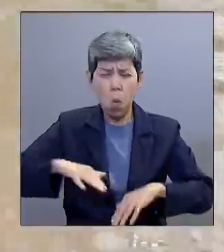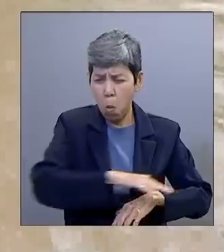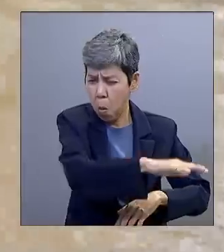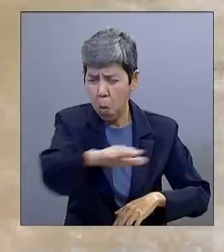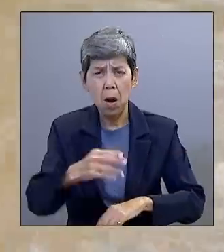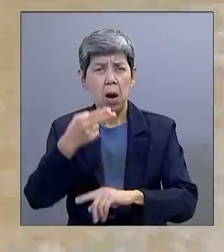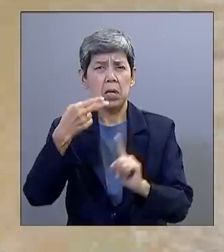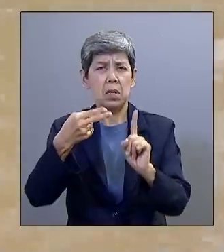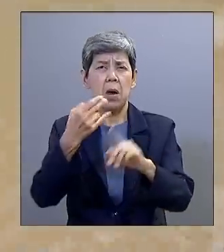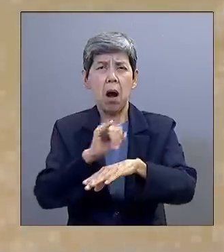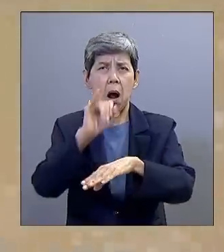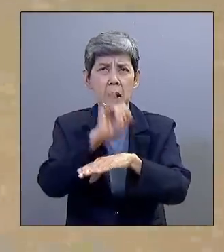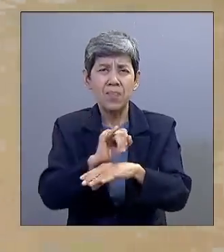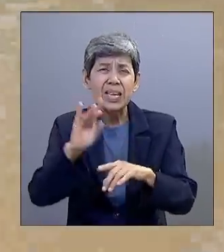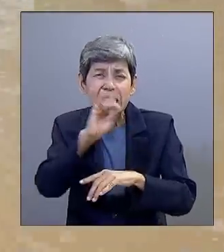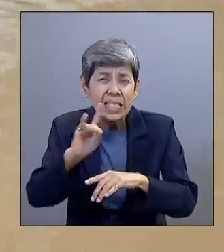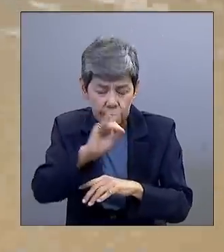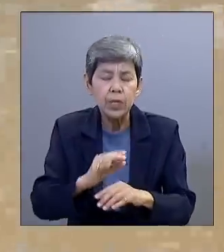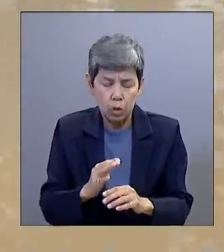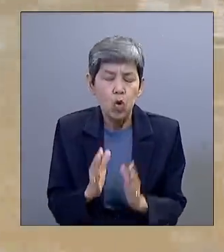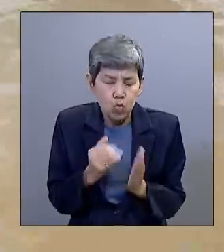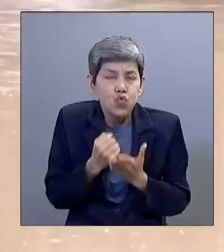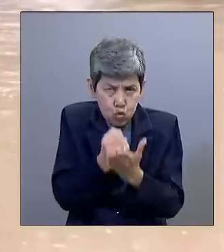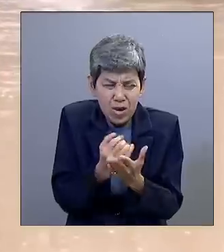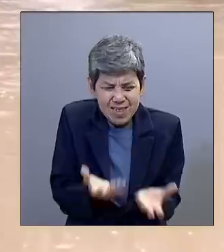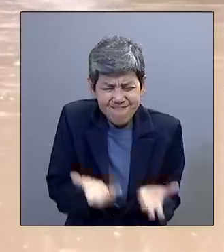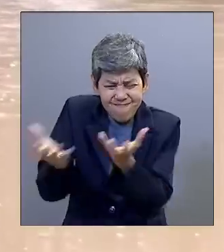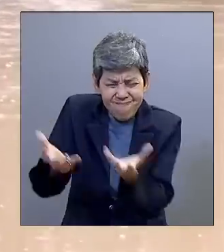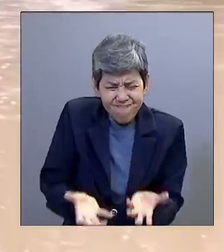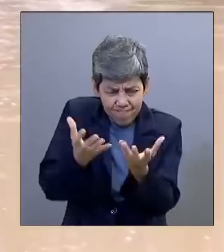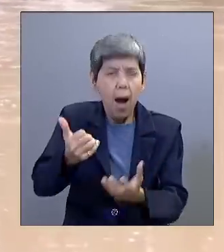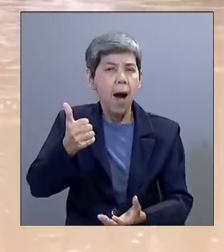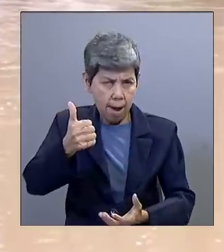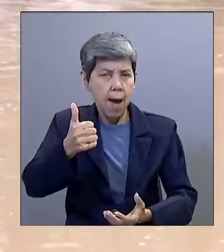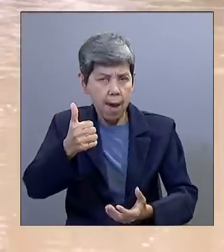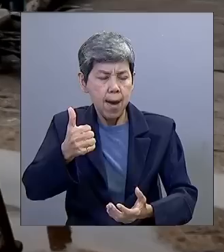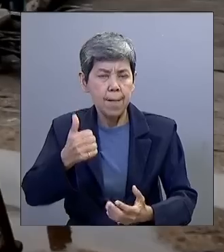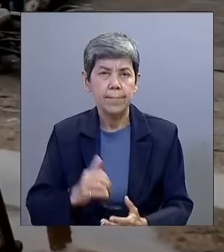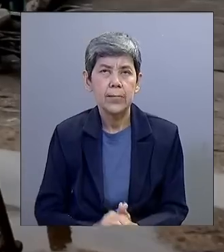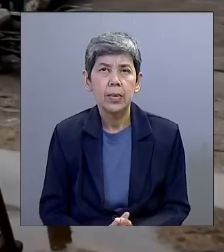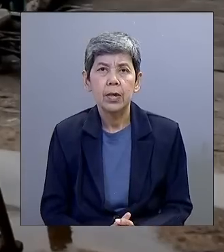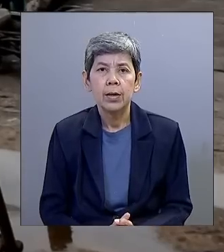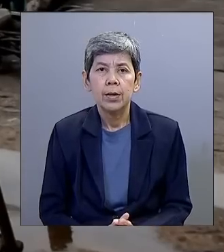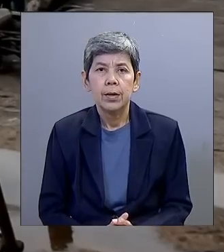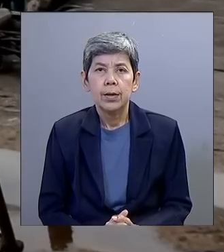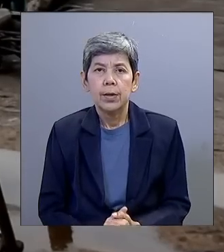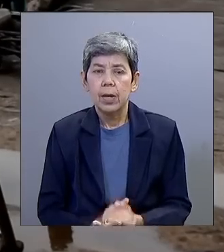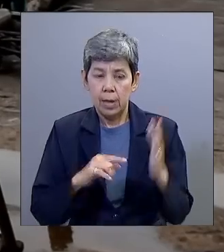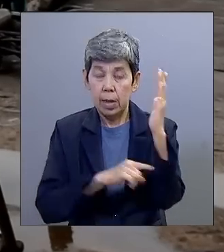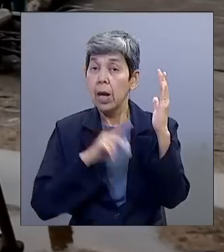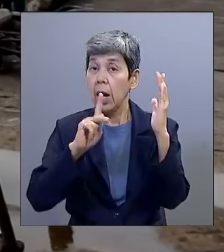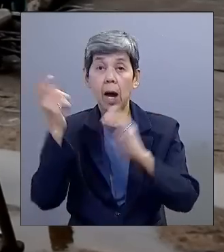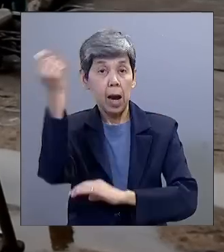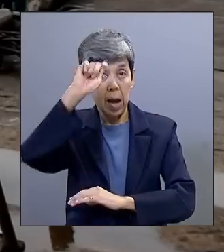ะสัตว์เลี้ยงบางจุดได้รับการช่วยเหลือขนย้ายกันได้ทันค่ะส่วนที่จังหวัดกระบี่นะค